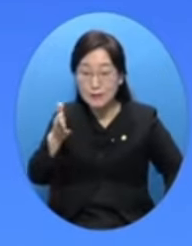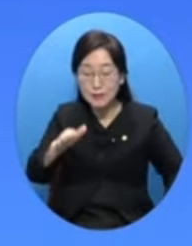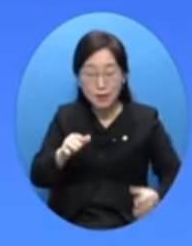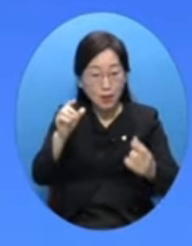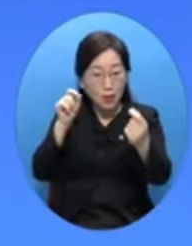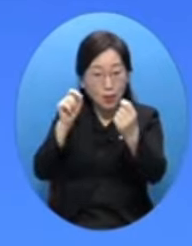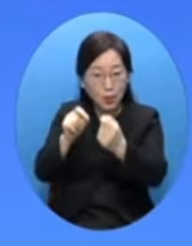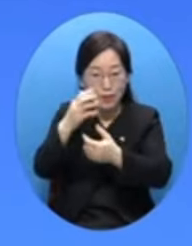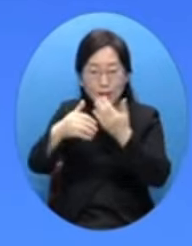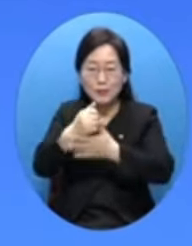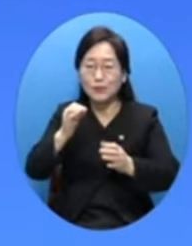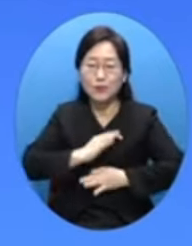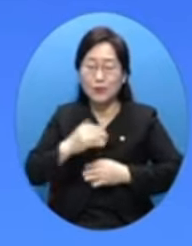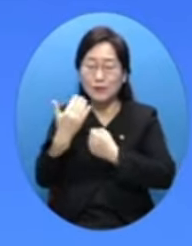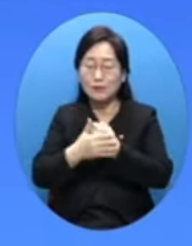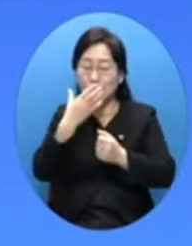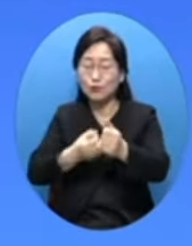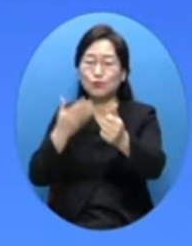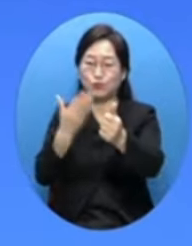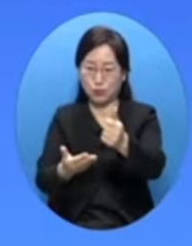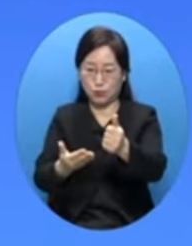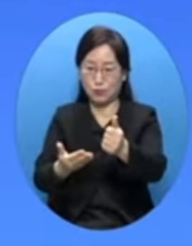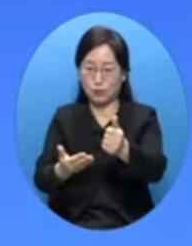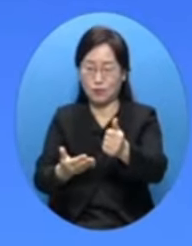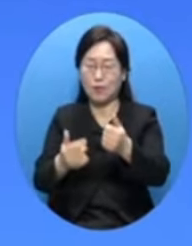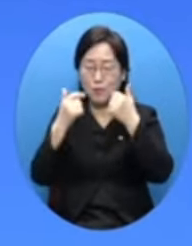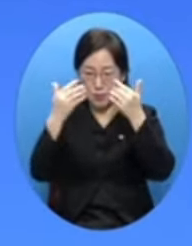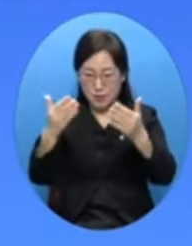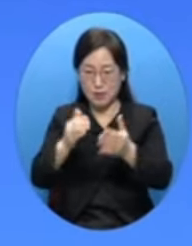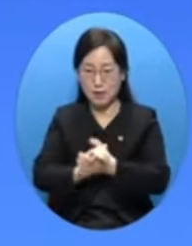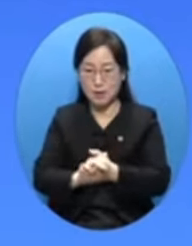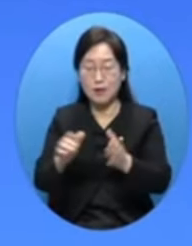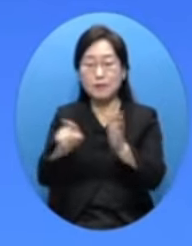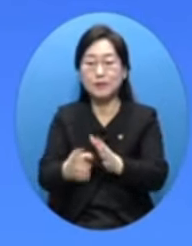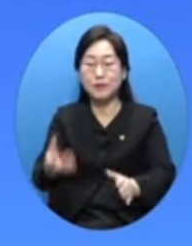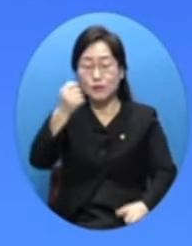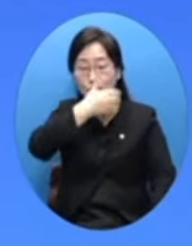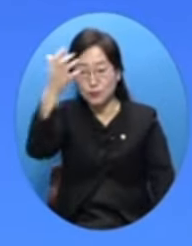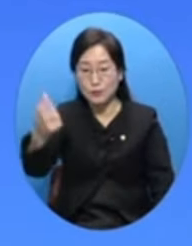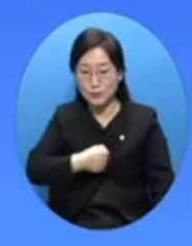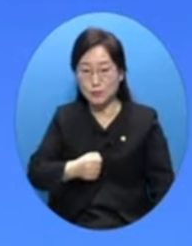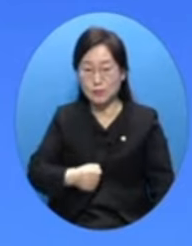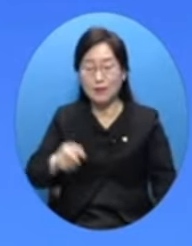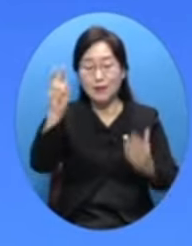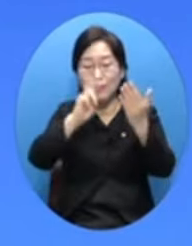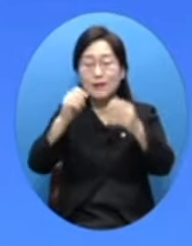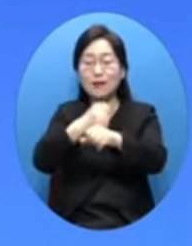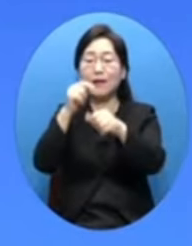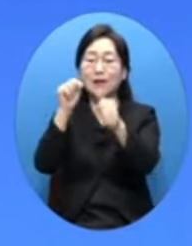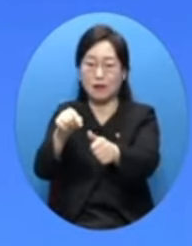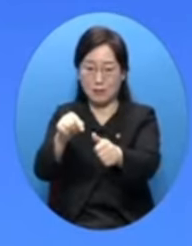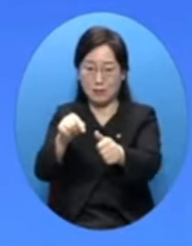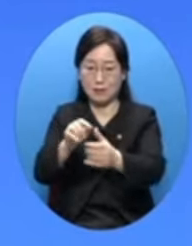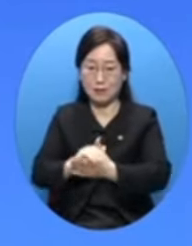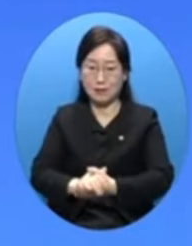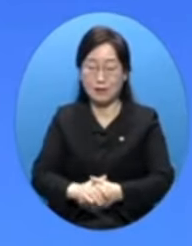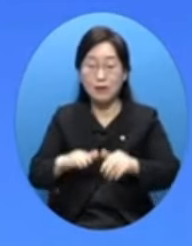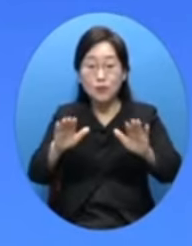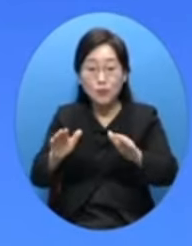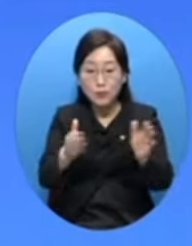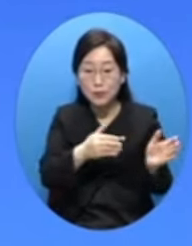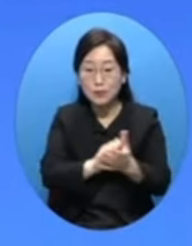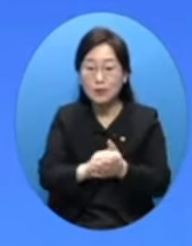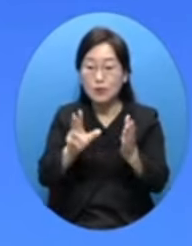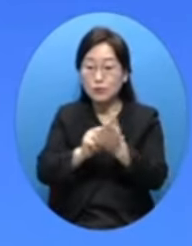하나님께서 놀라운 은혜와 축복을 저희들에게 주실 것이기 때문에 믿음을 가지고 꿈을 가지고 찬양하라고 말씀합니다 그러므로